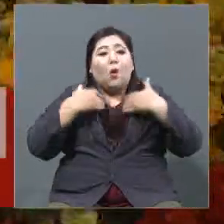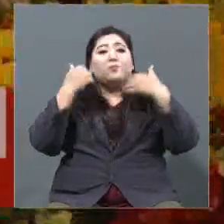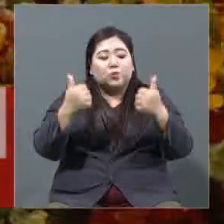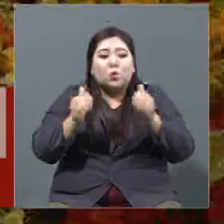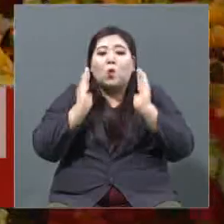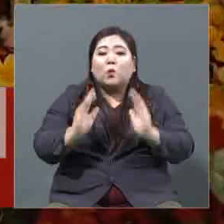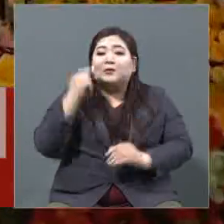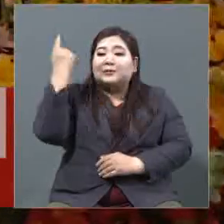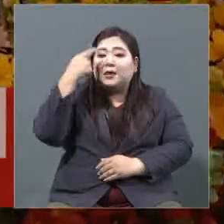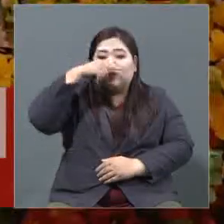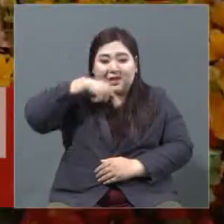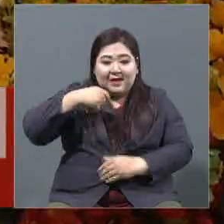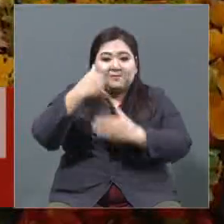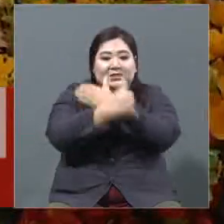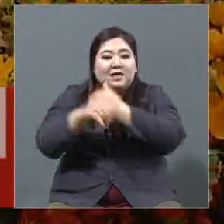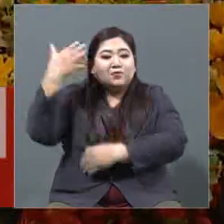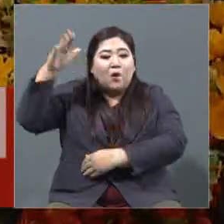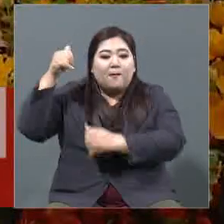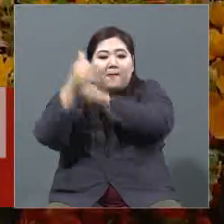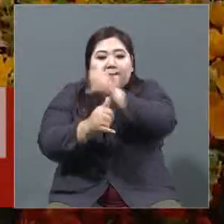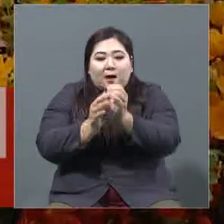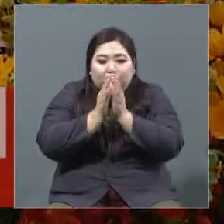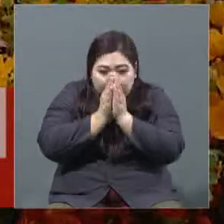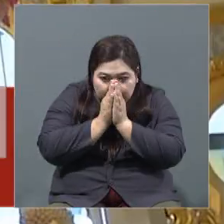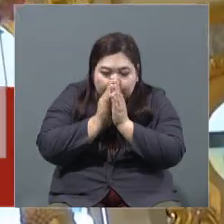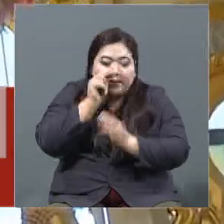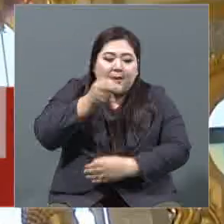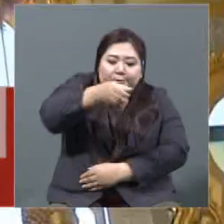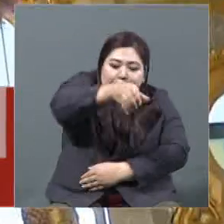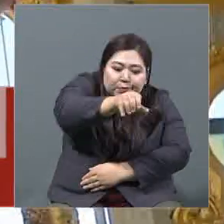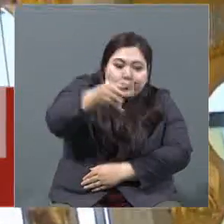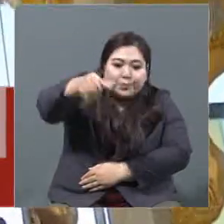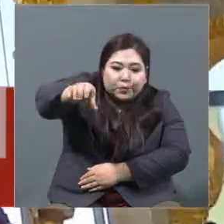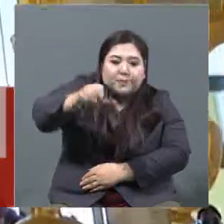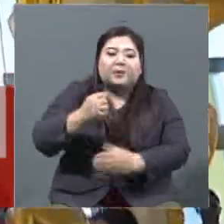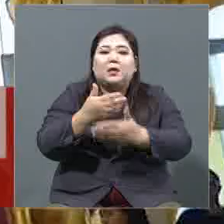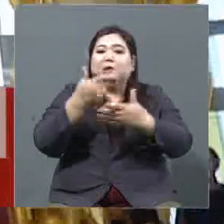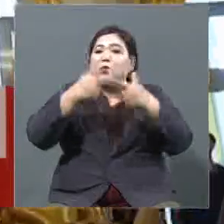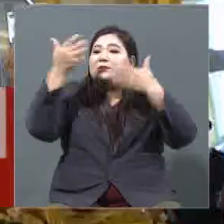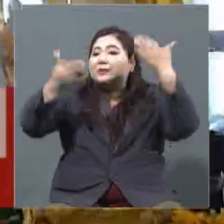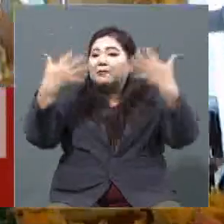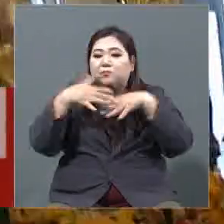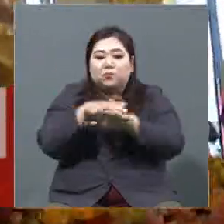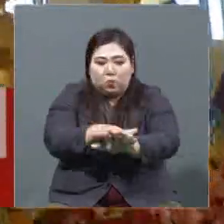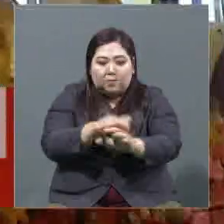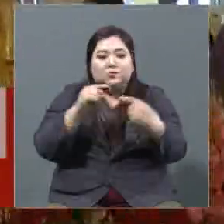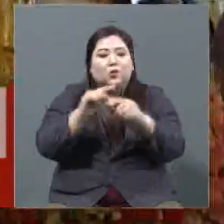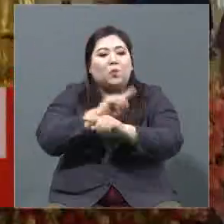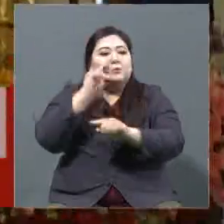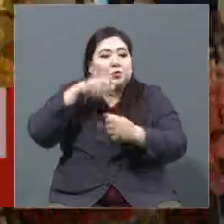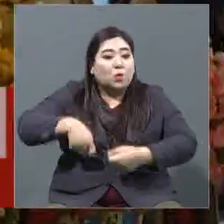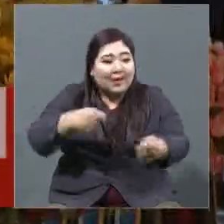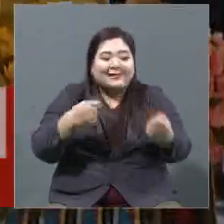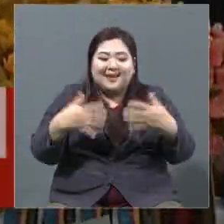ไทยและชาวต่างชาติมาร่วมส่งน้ำขอพรพระเพื่อเป็นการร่วมกิจกรรมในวันเทศกาลสงกรานต์แล้วก็ถ่ายภา